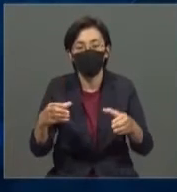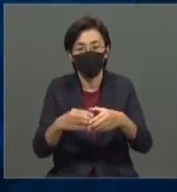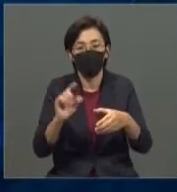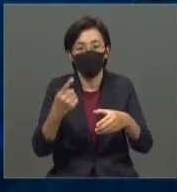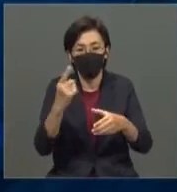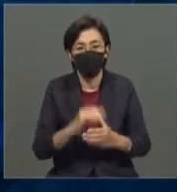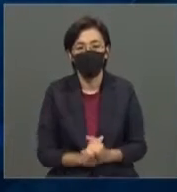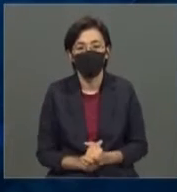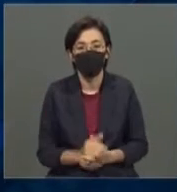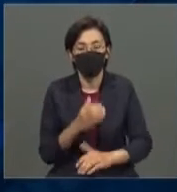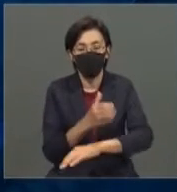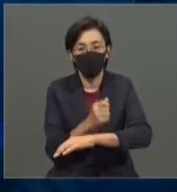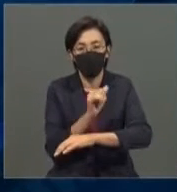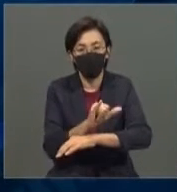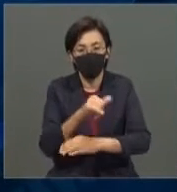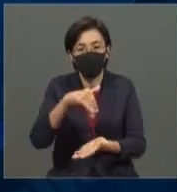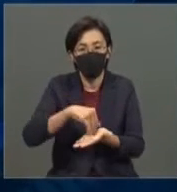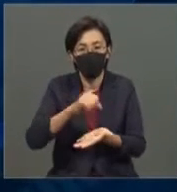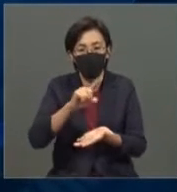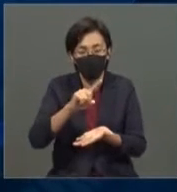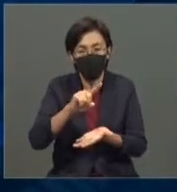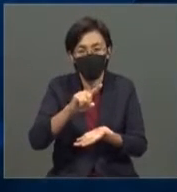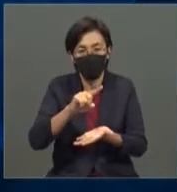แล้วก็พระนครศรีอยุธยาเป็น